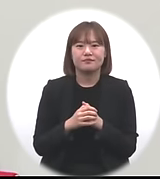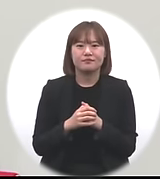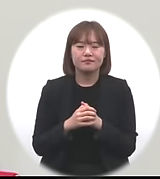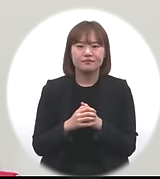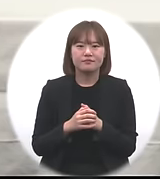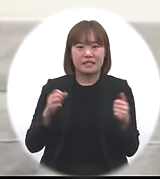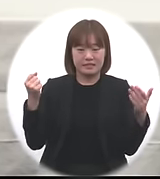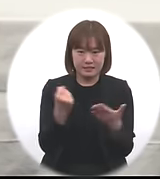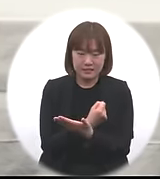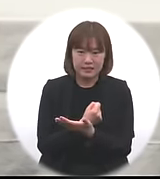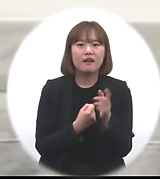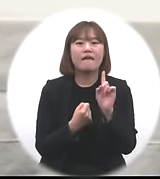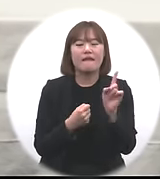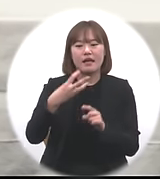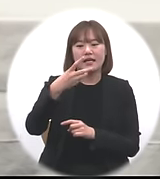다이어트는 글른 거죠.